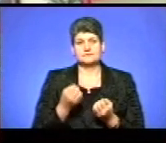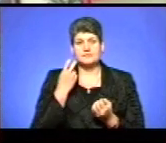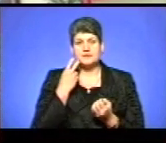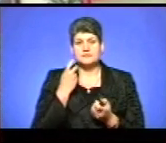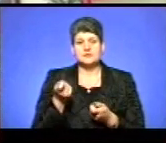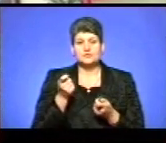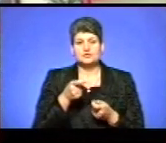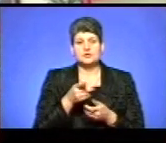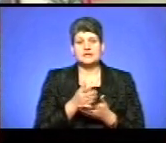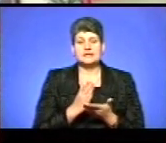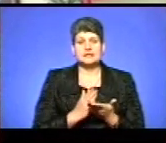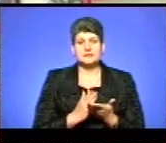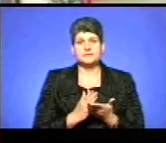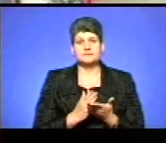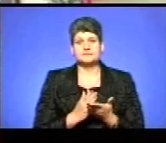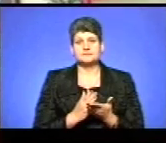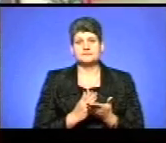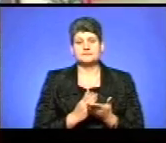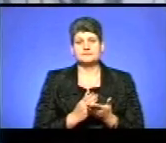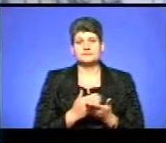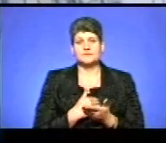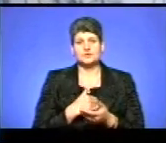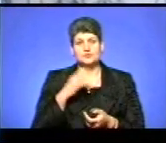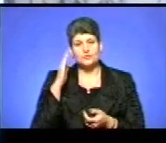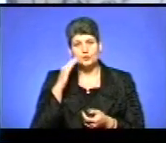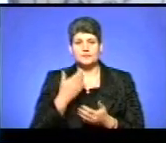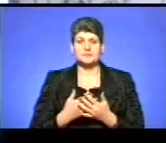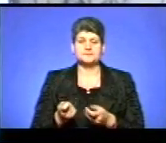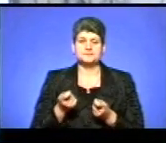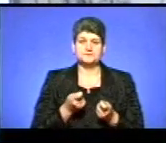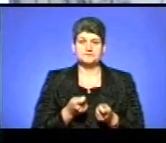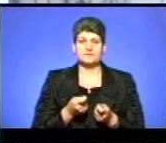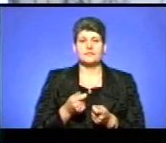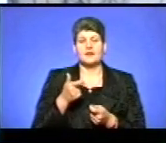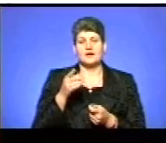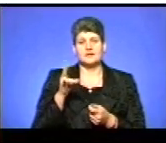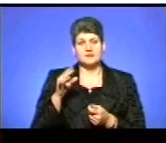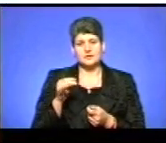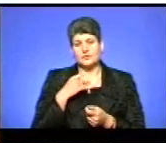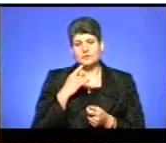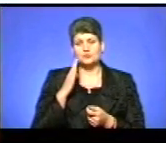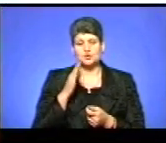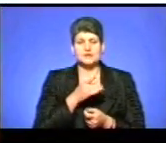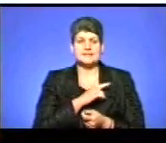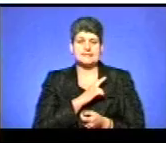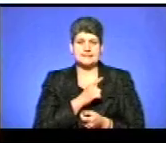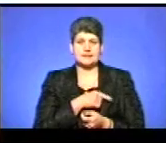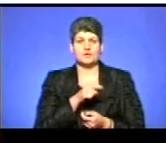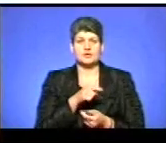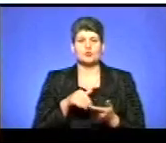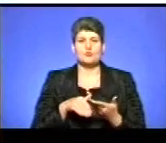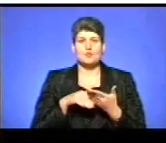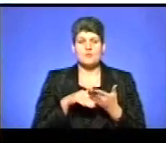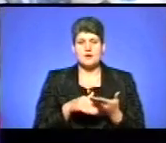приношу їй хліб, як вона що хоче, вод. Ганна Безноса каже, бути сильною їй